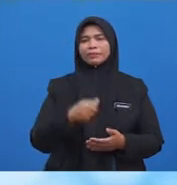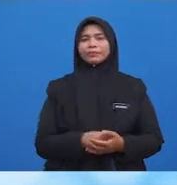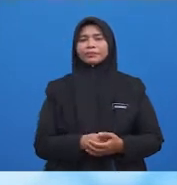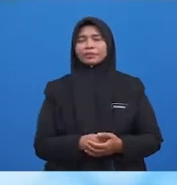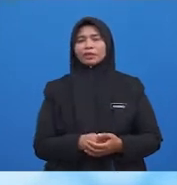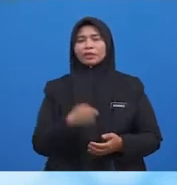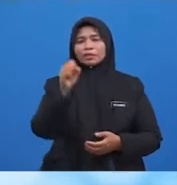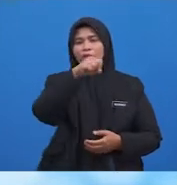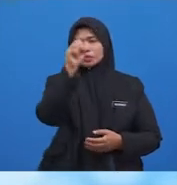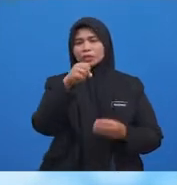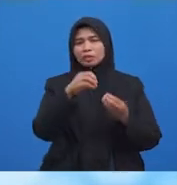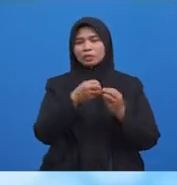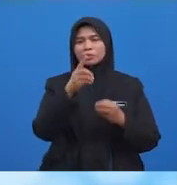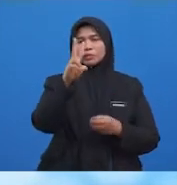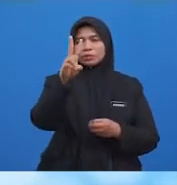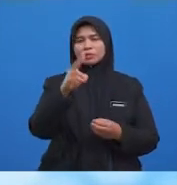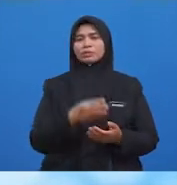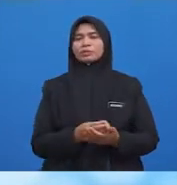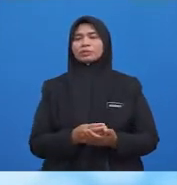soalan nunggu2